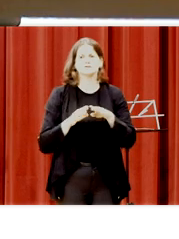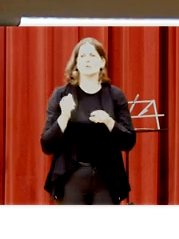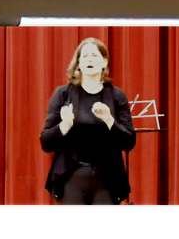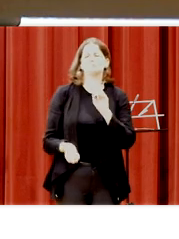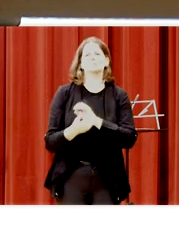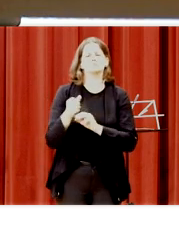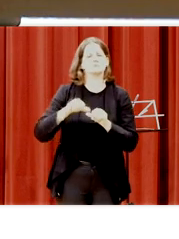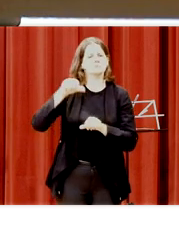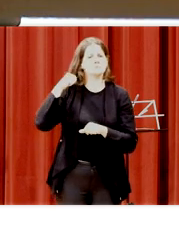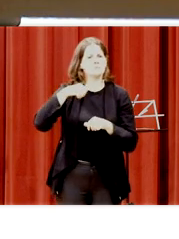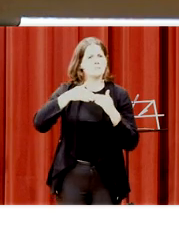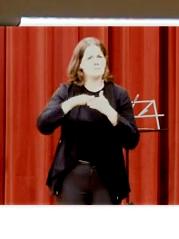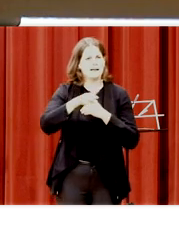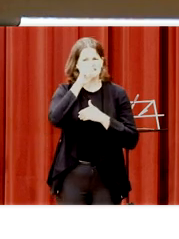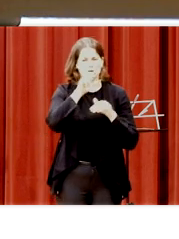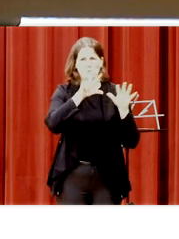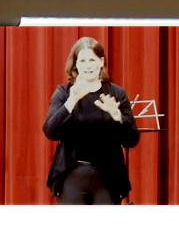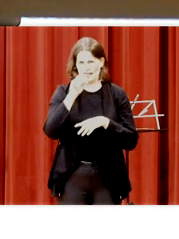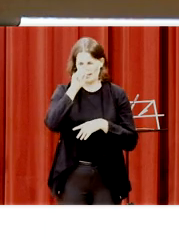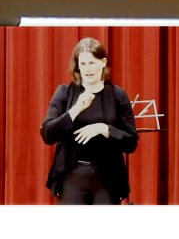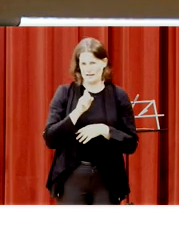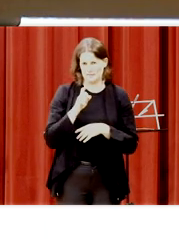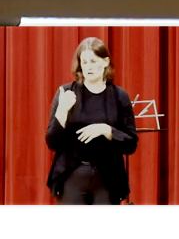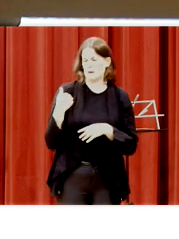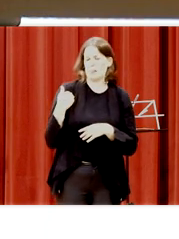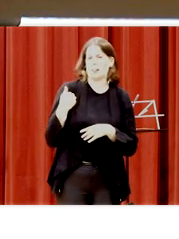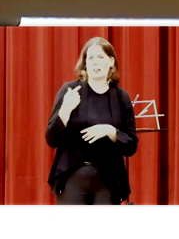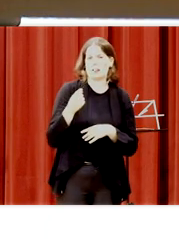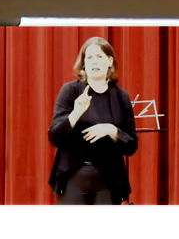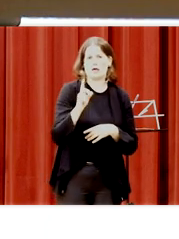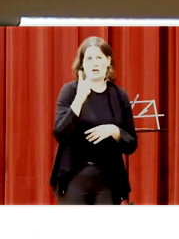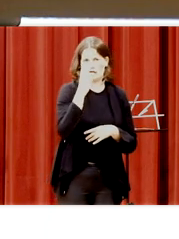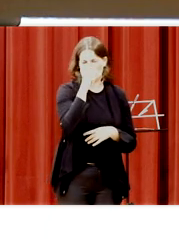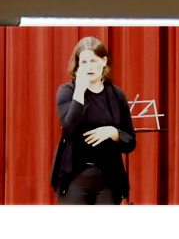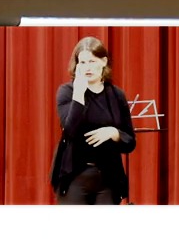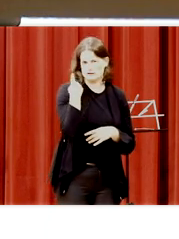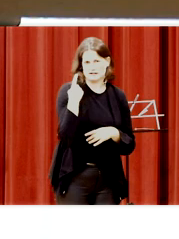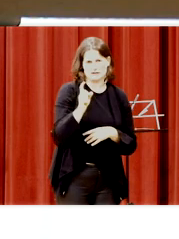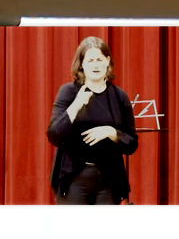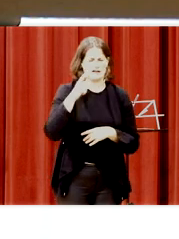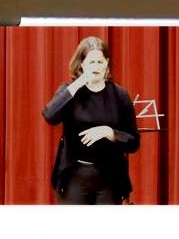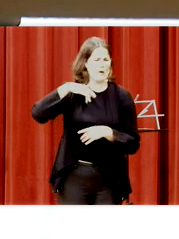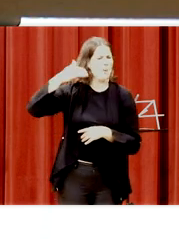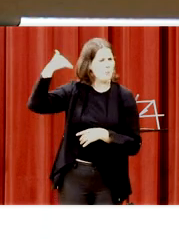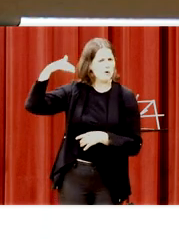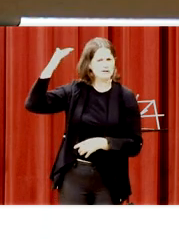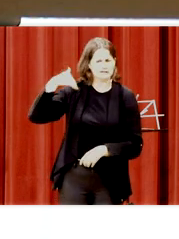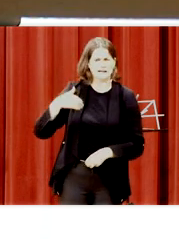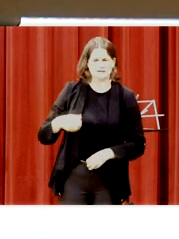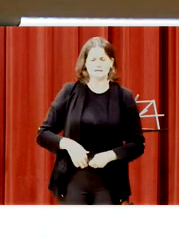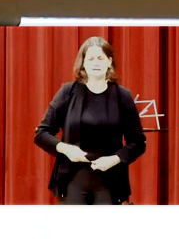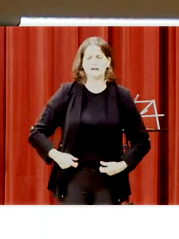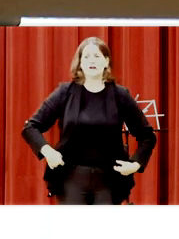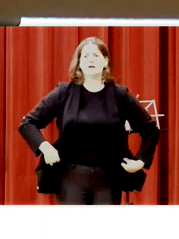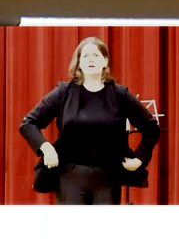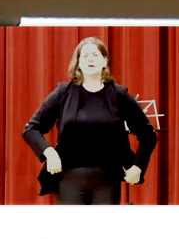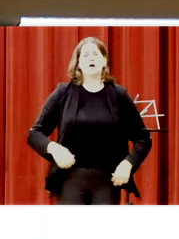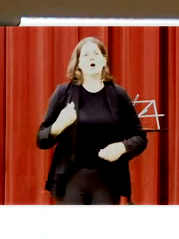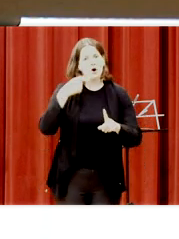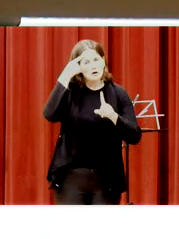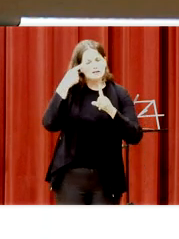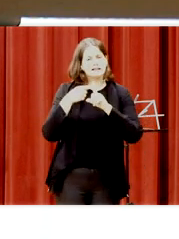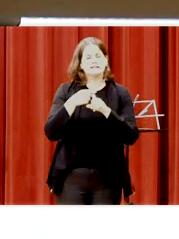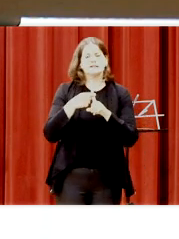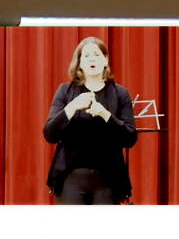Doncs l'objectiu principal és simular la intel·ligència humana amb màquines. Això és el que es va plantejar. Com funciona el cervell